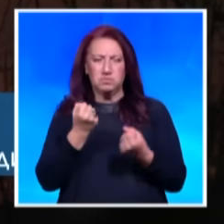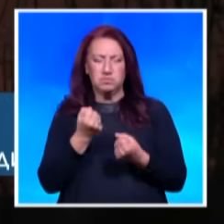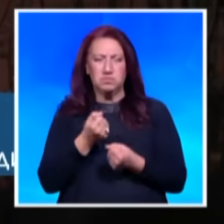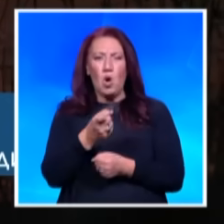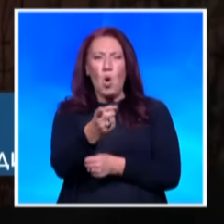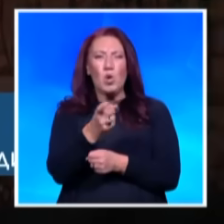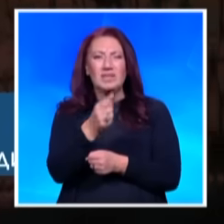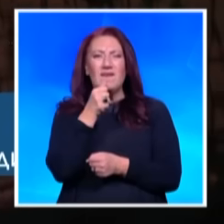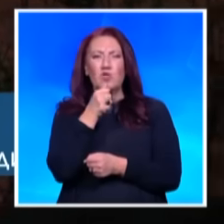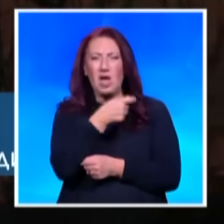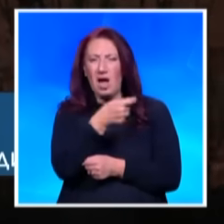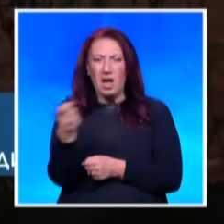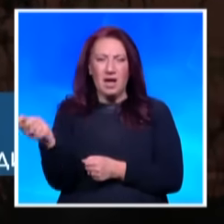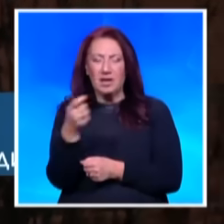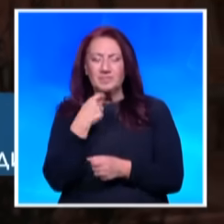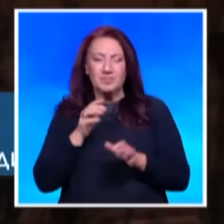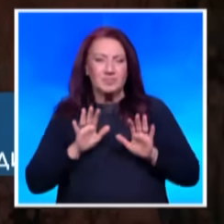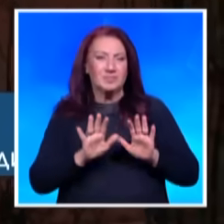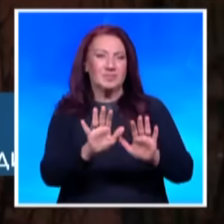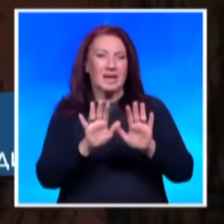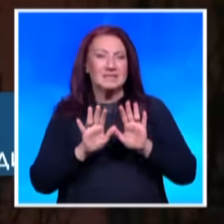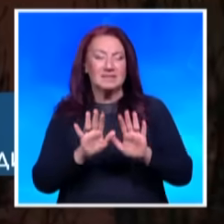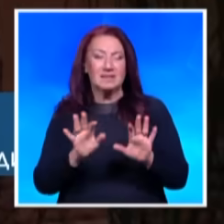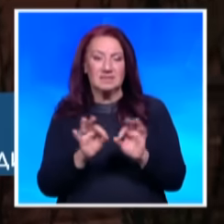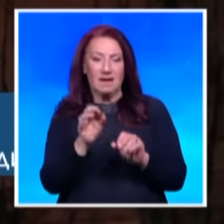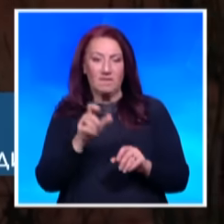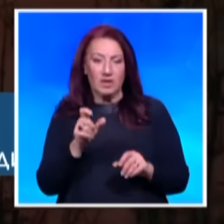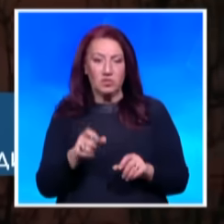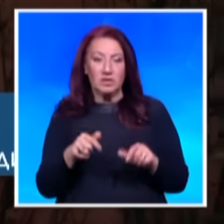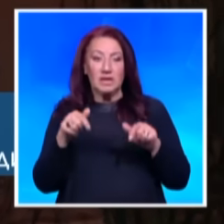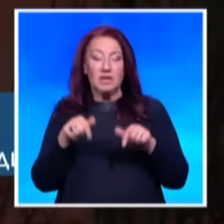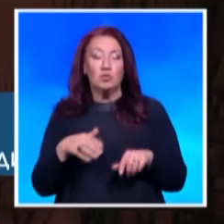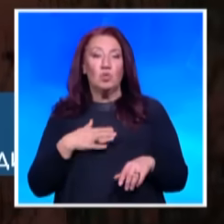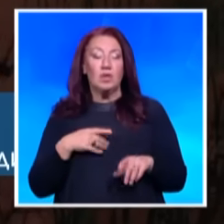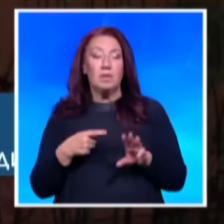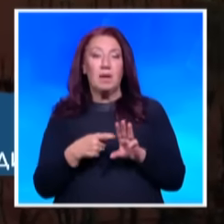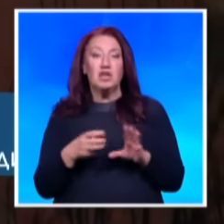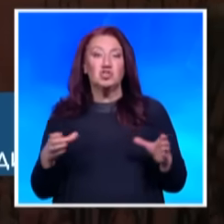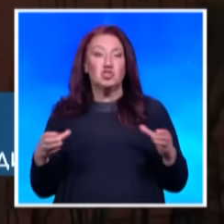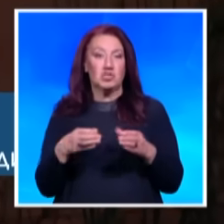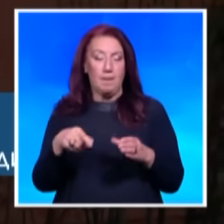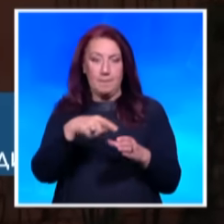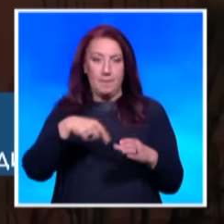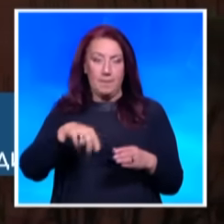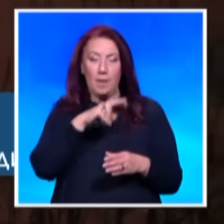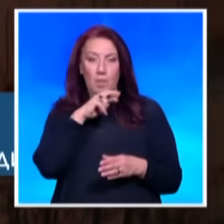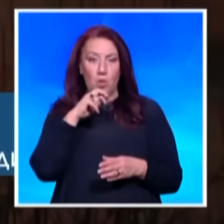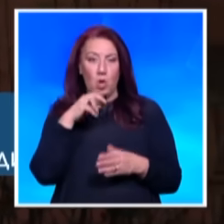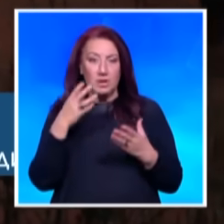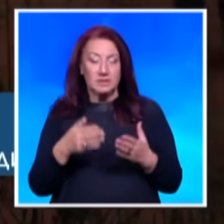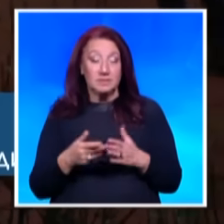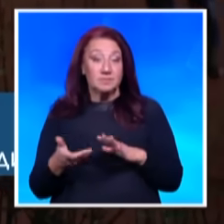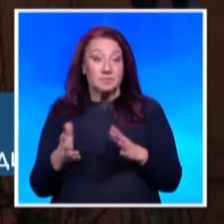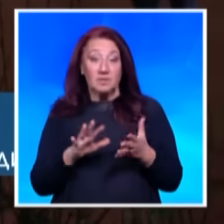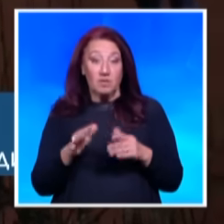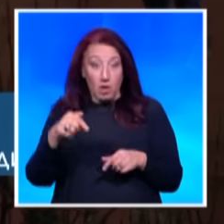долу, поне по това, което успявам да видя, е един съобразен щаб на полицията. Най-вероятно, доста далеч на гледната точка, но най-вероятно